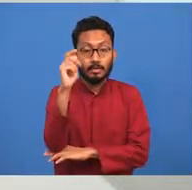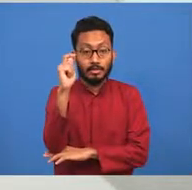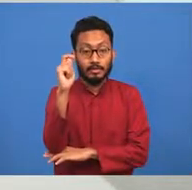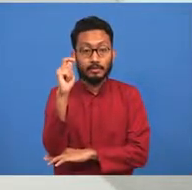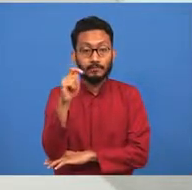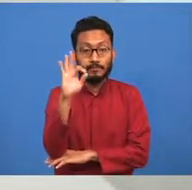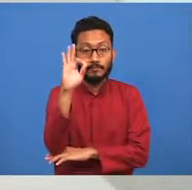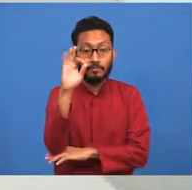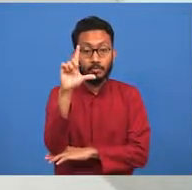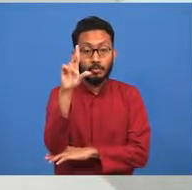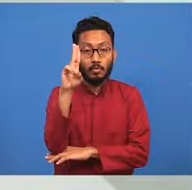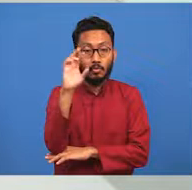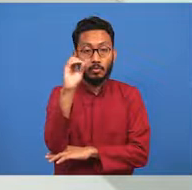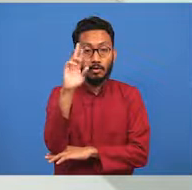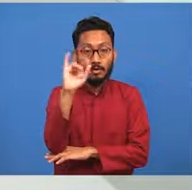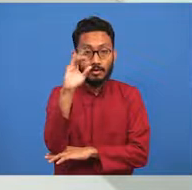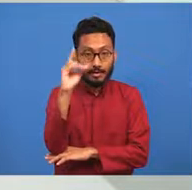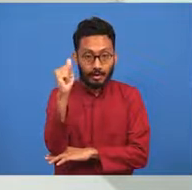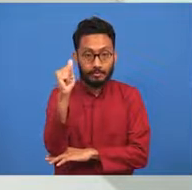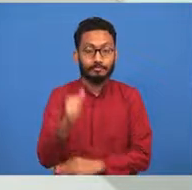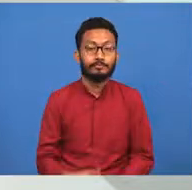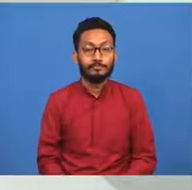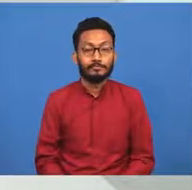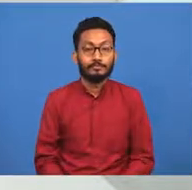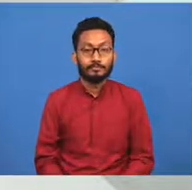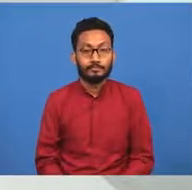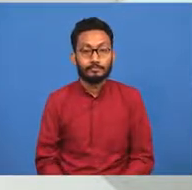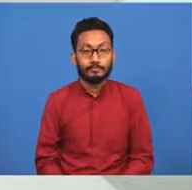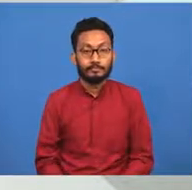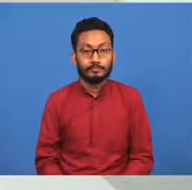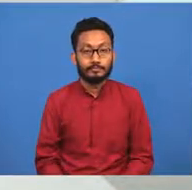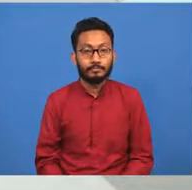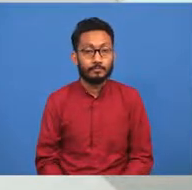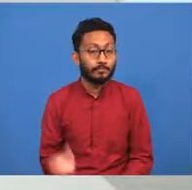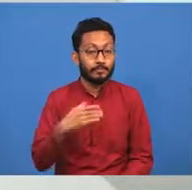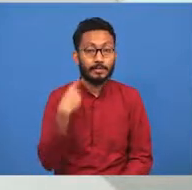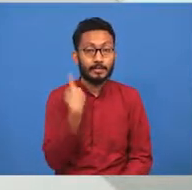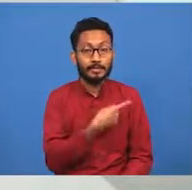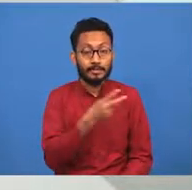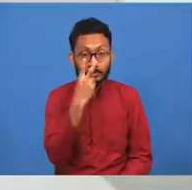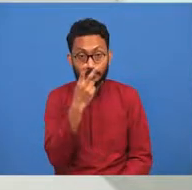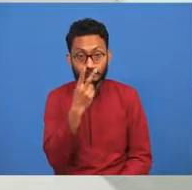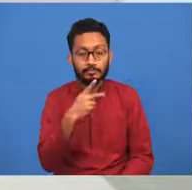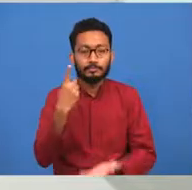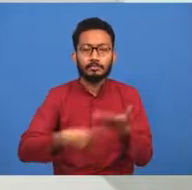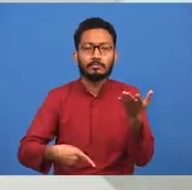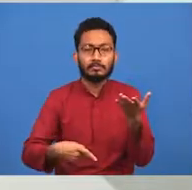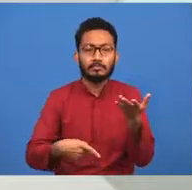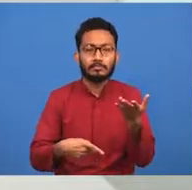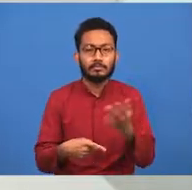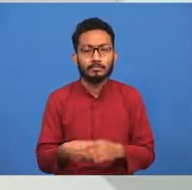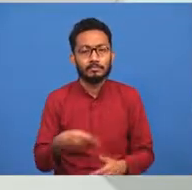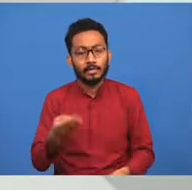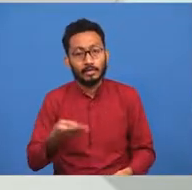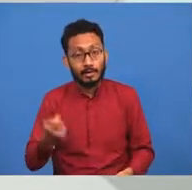haba pemendekkan argentum klorida. Jom, mari lihat apakah radas dan bahan-bahan yang kita